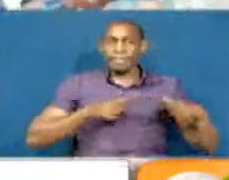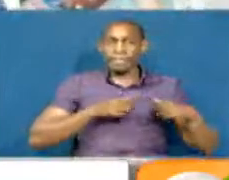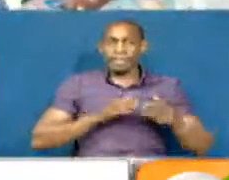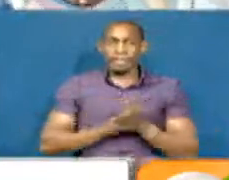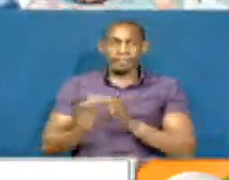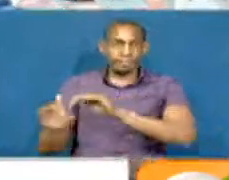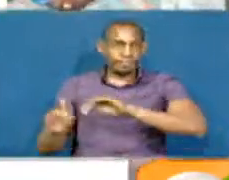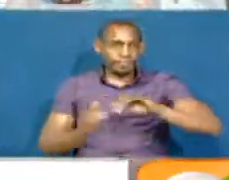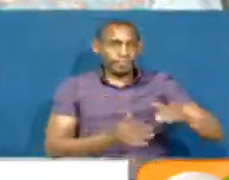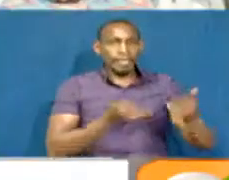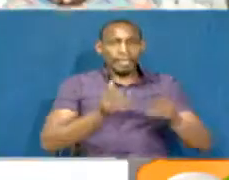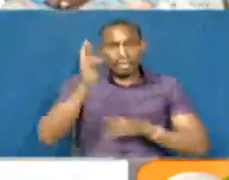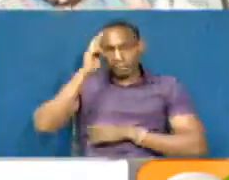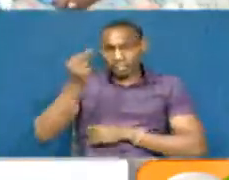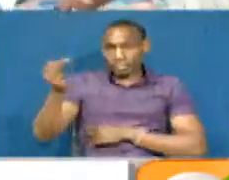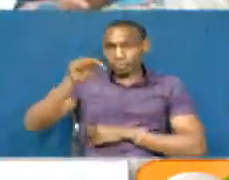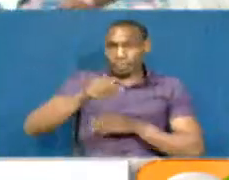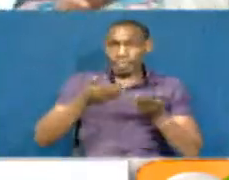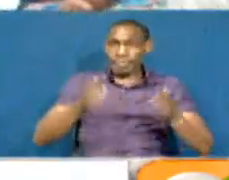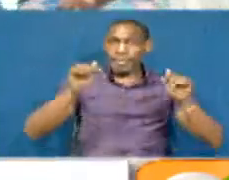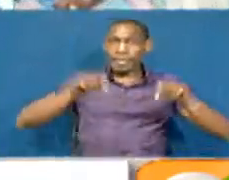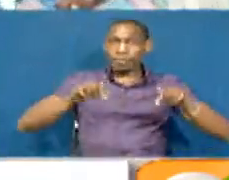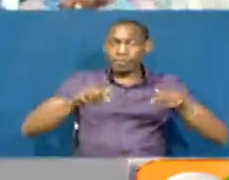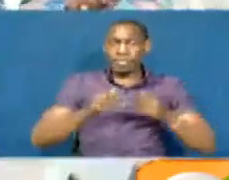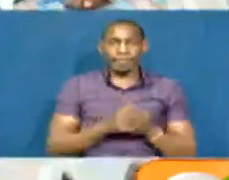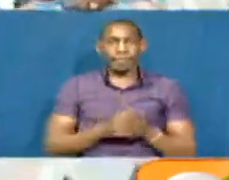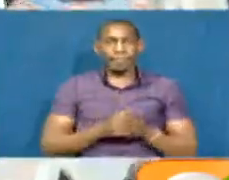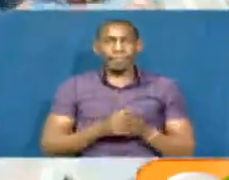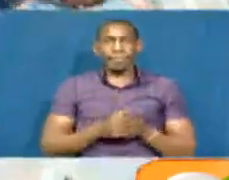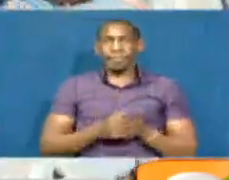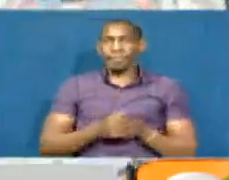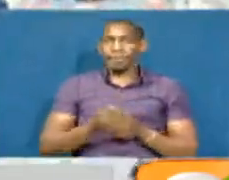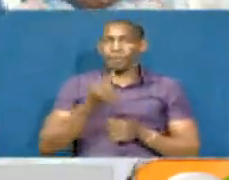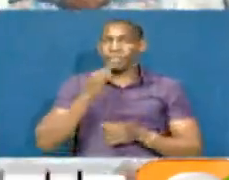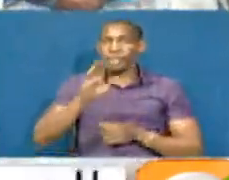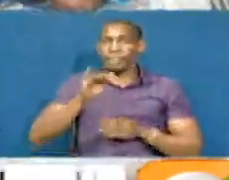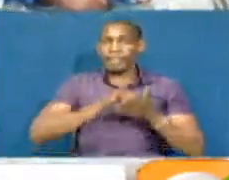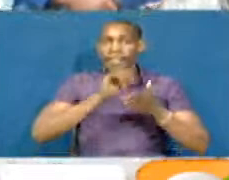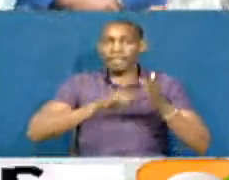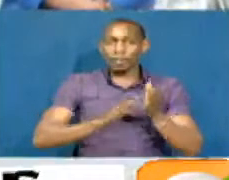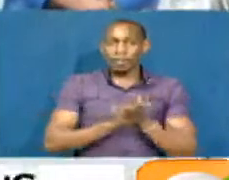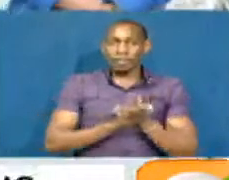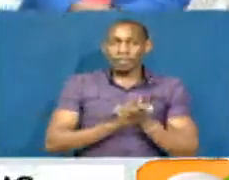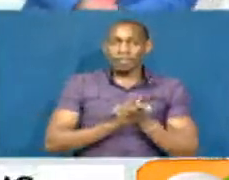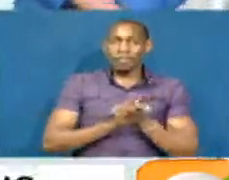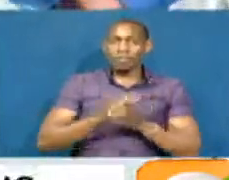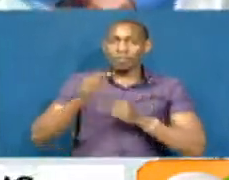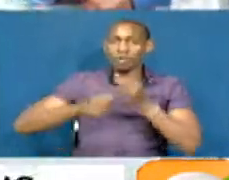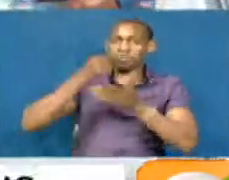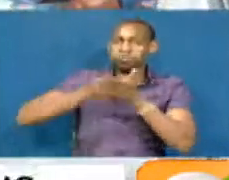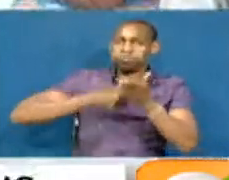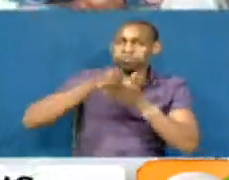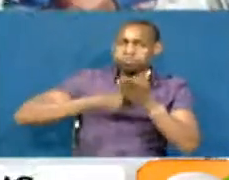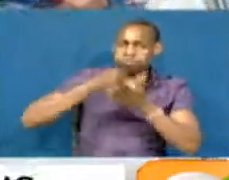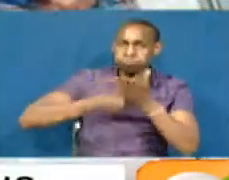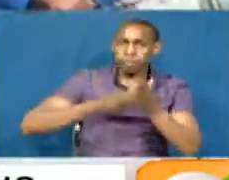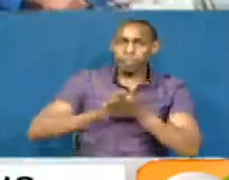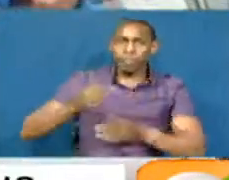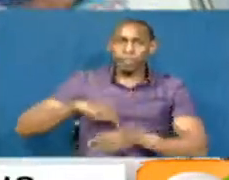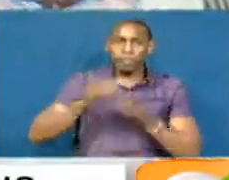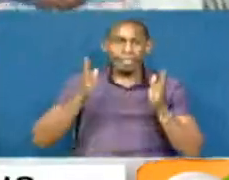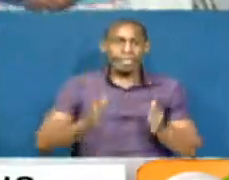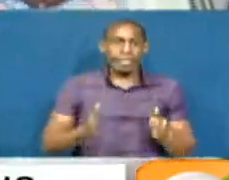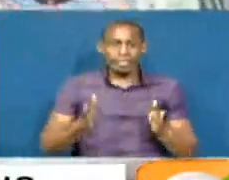Kwa sababu nimekuja hapa siku ya leo kuambia kwamba tunaenda vita kama wa